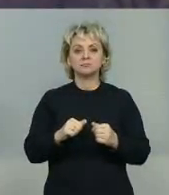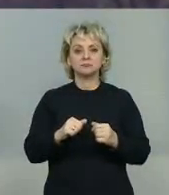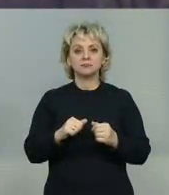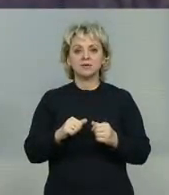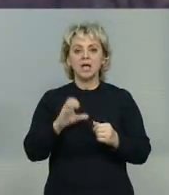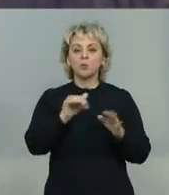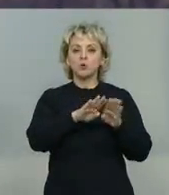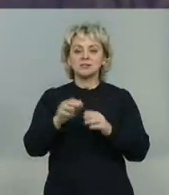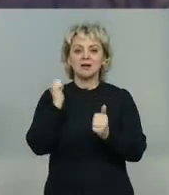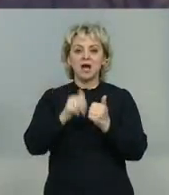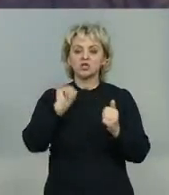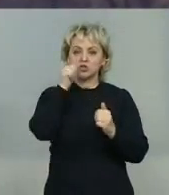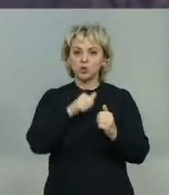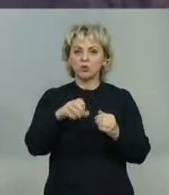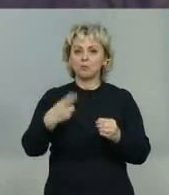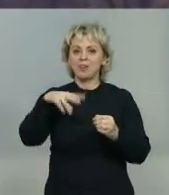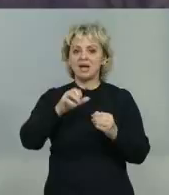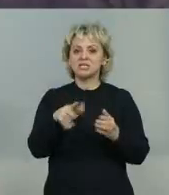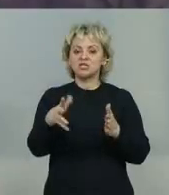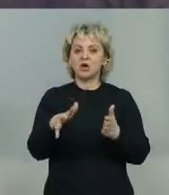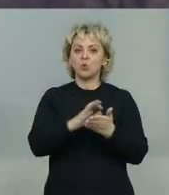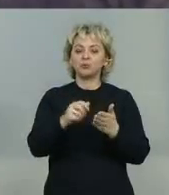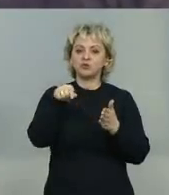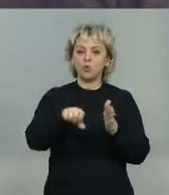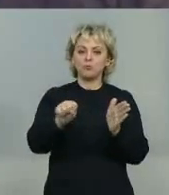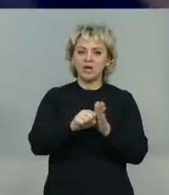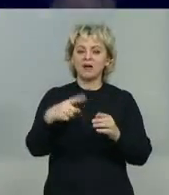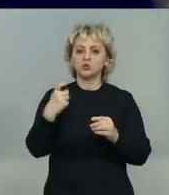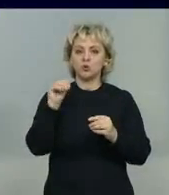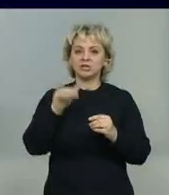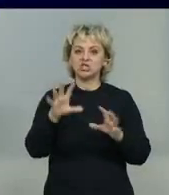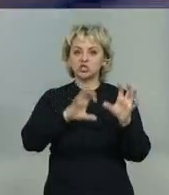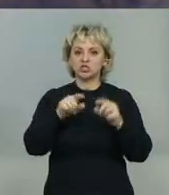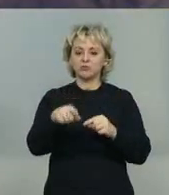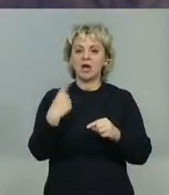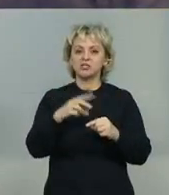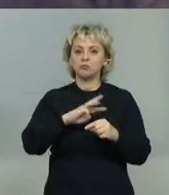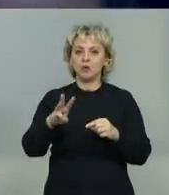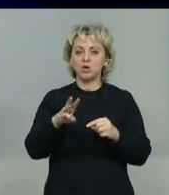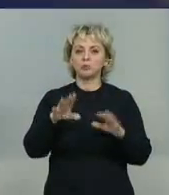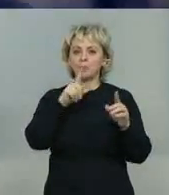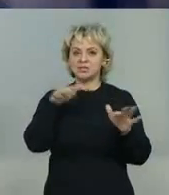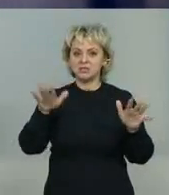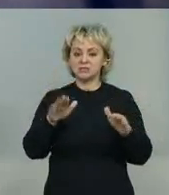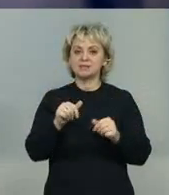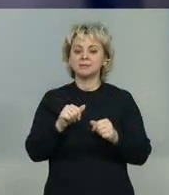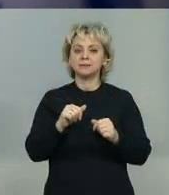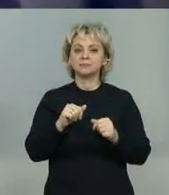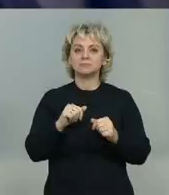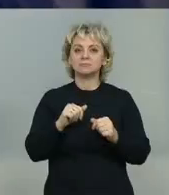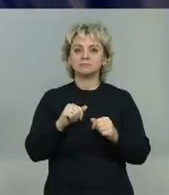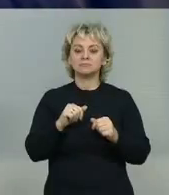По статистике, каждый год от пластика, принимая его за пищу, погибает 100 тысяч животных и 1 миллион птиц.